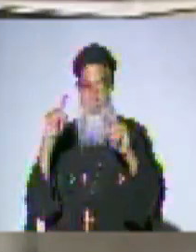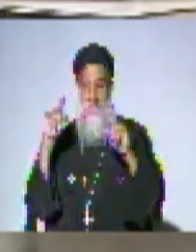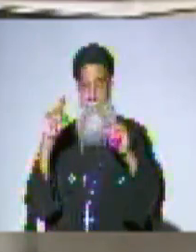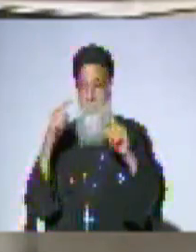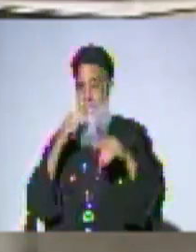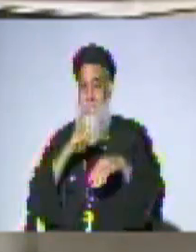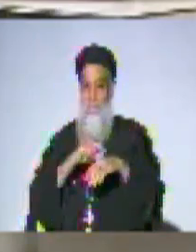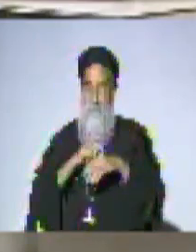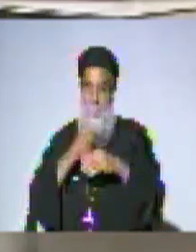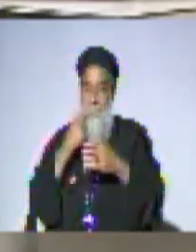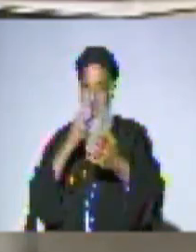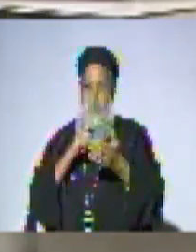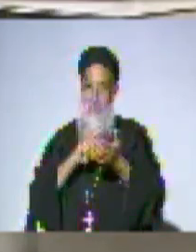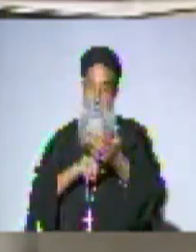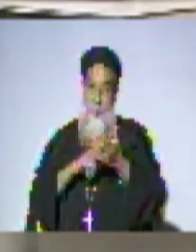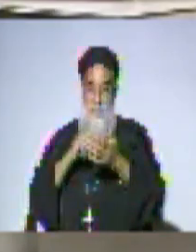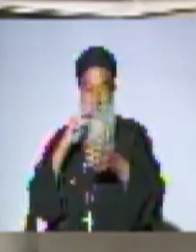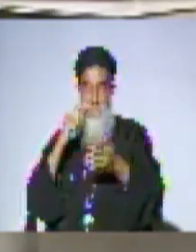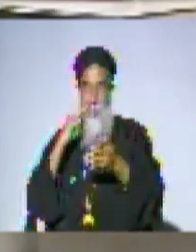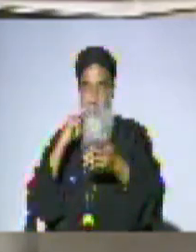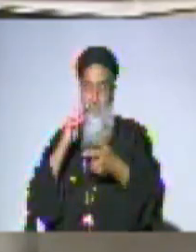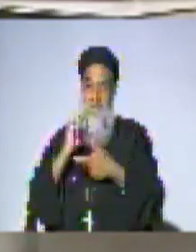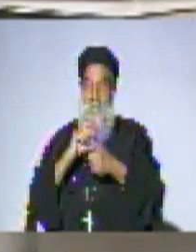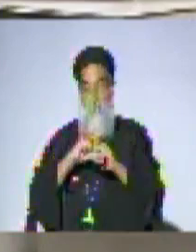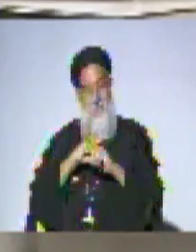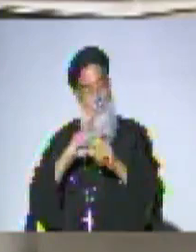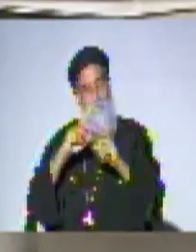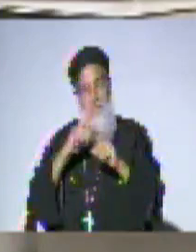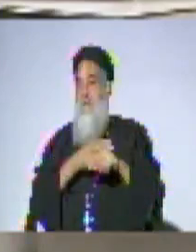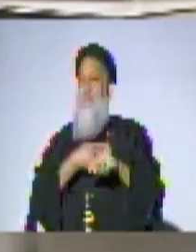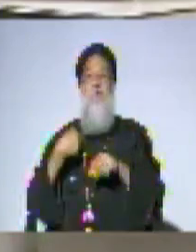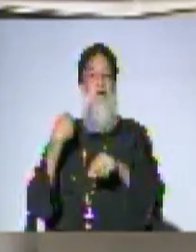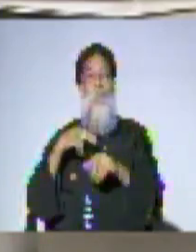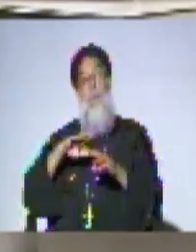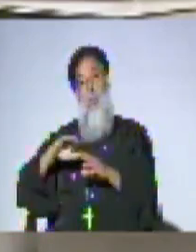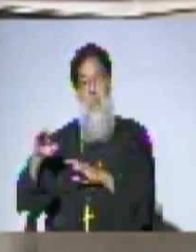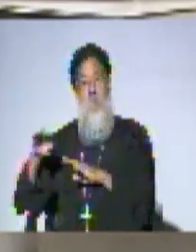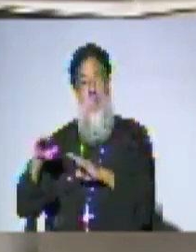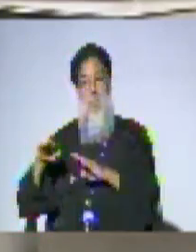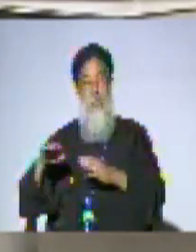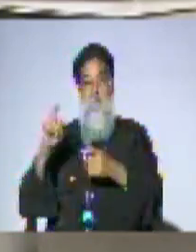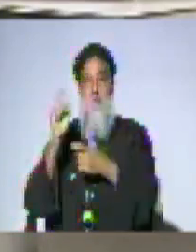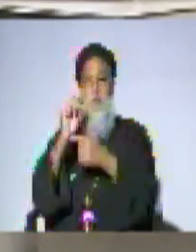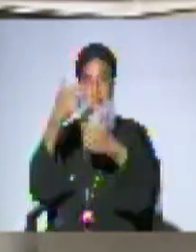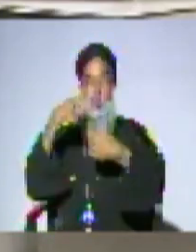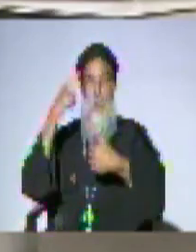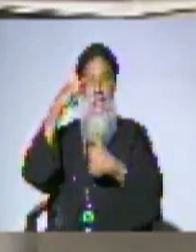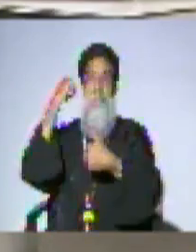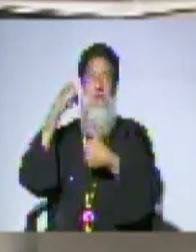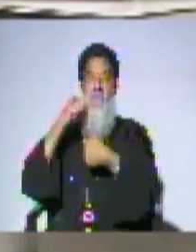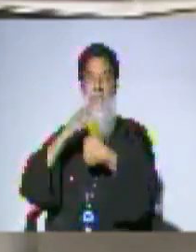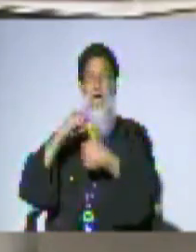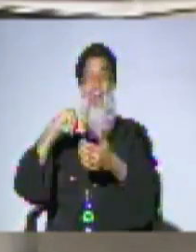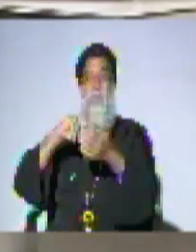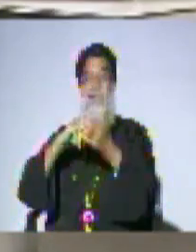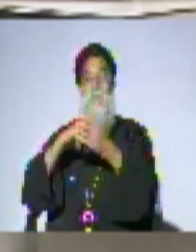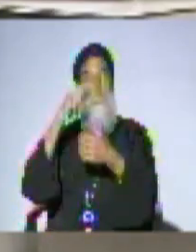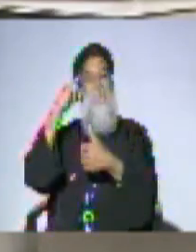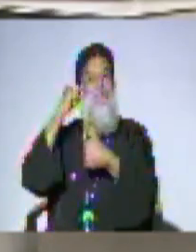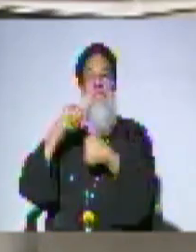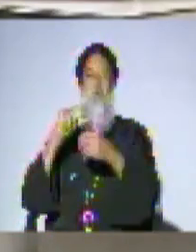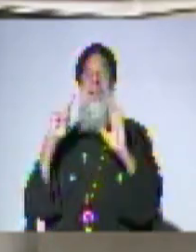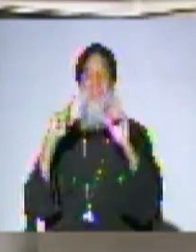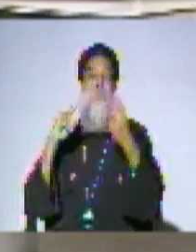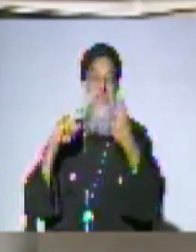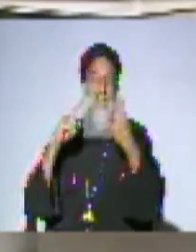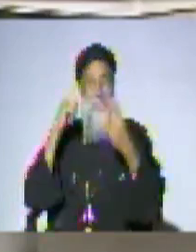مش جسد حقيقي ودم حقيقي. يعني بيقولوا السيد المسيح قال اصنعوه لذكري، فدي